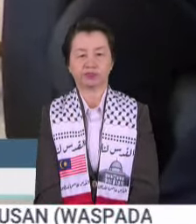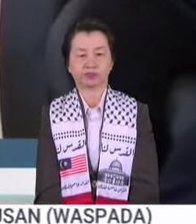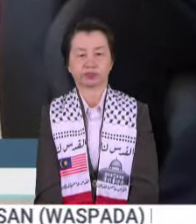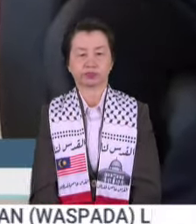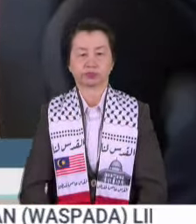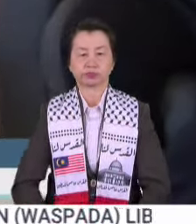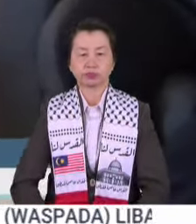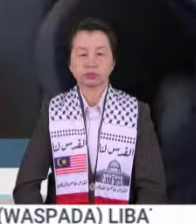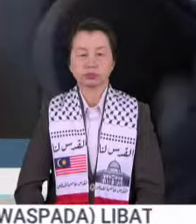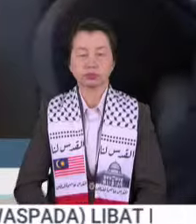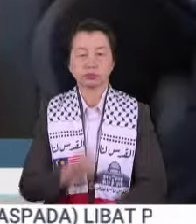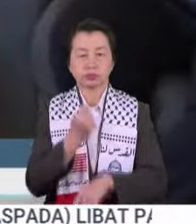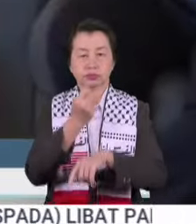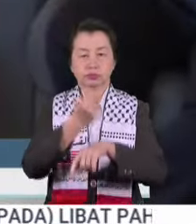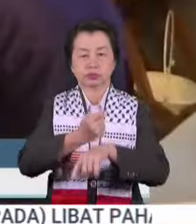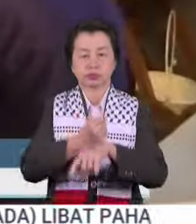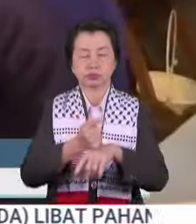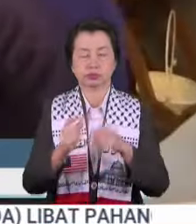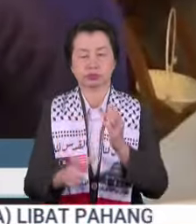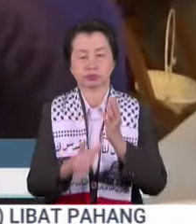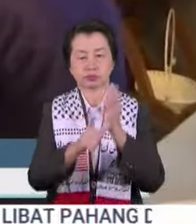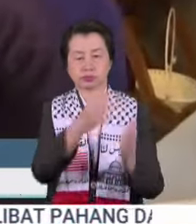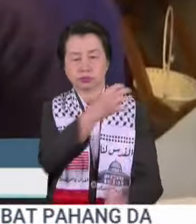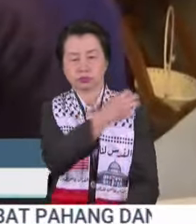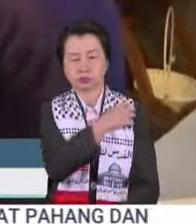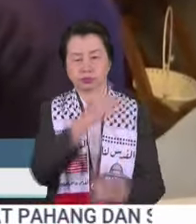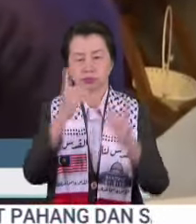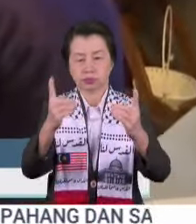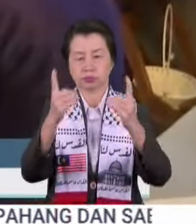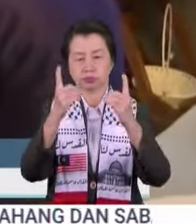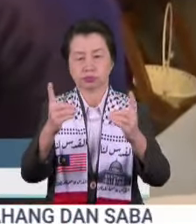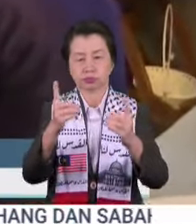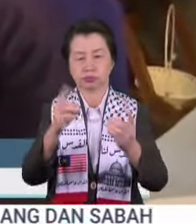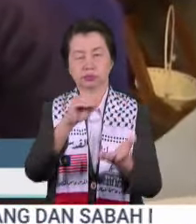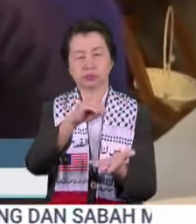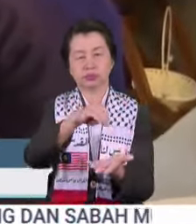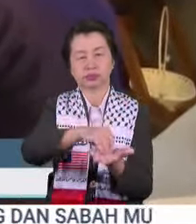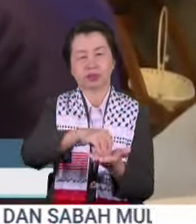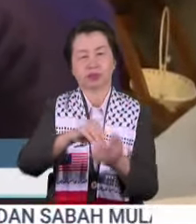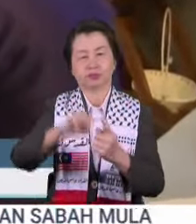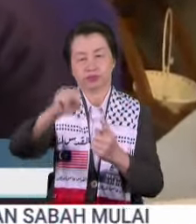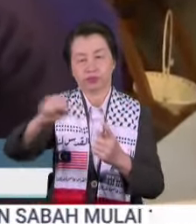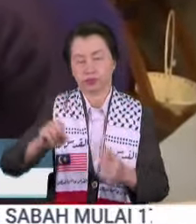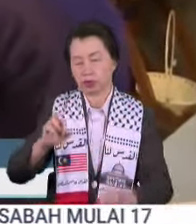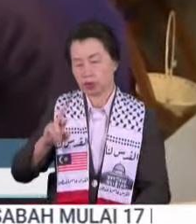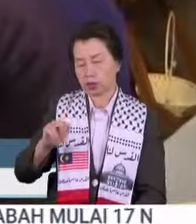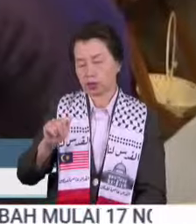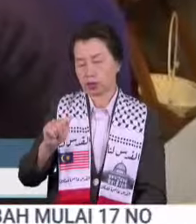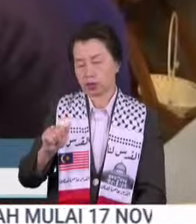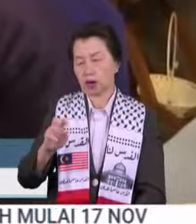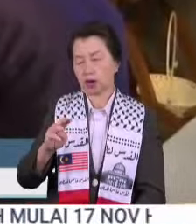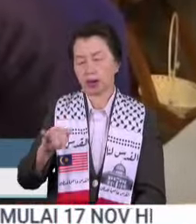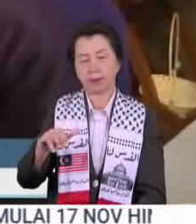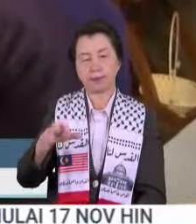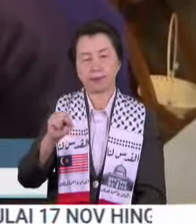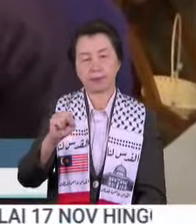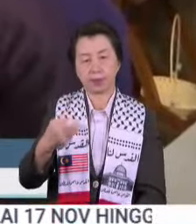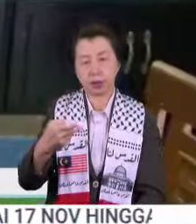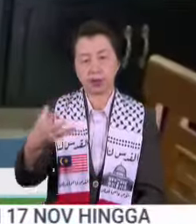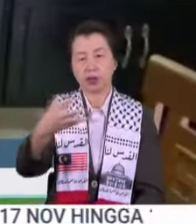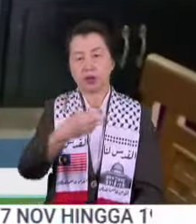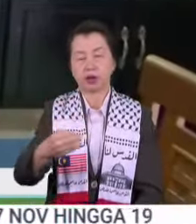Handai bertugas sebagai timbalan pegawai pendidikan di Sandakan ramish dan isteri Sunita kesavan